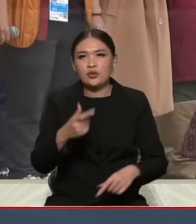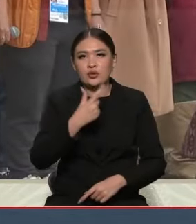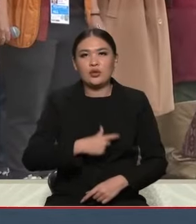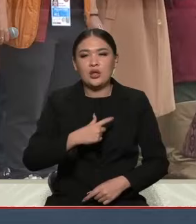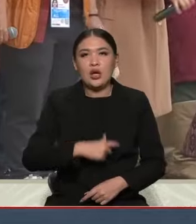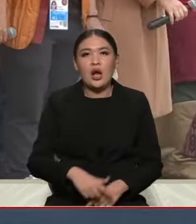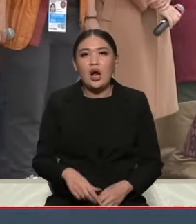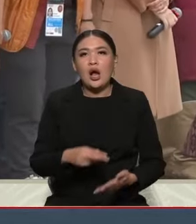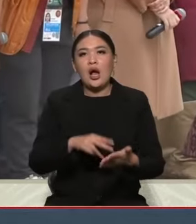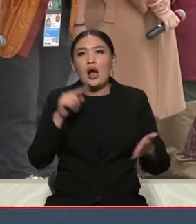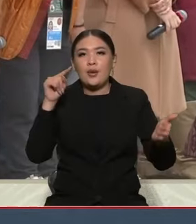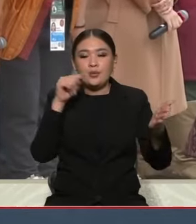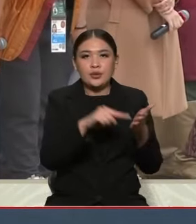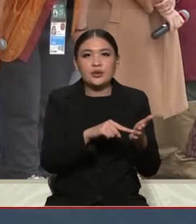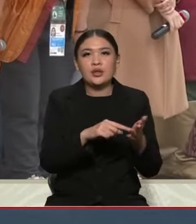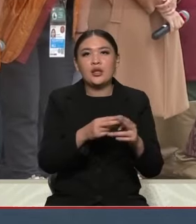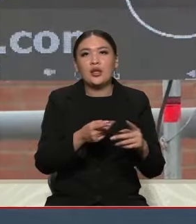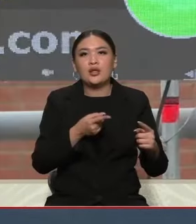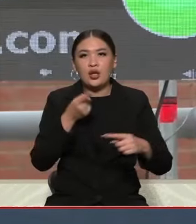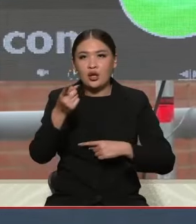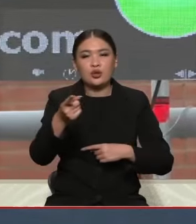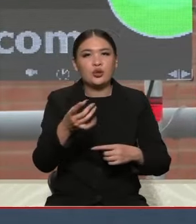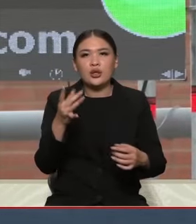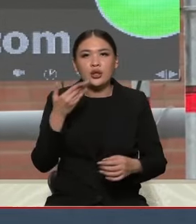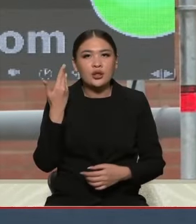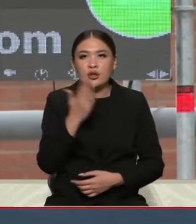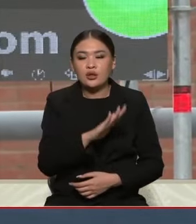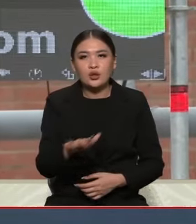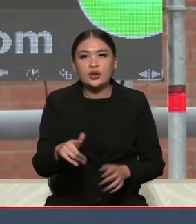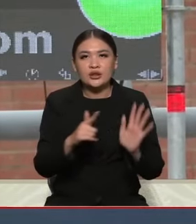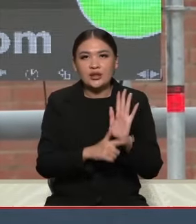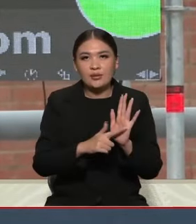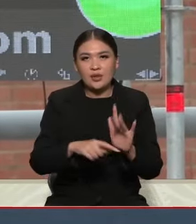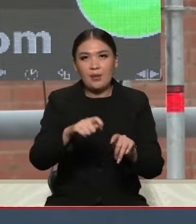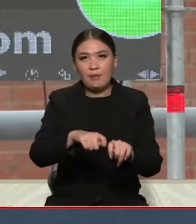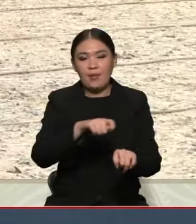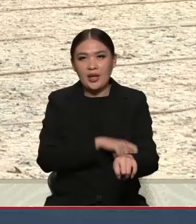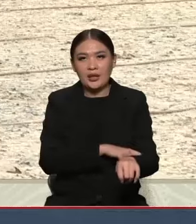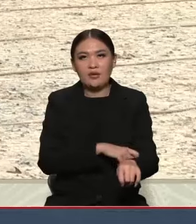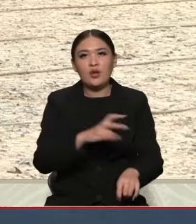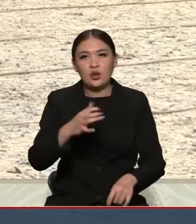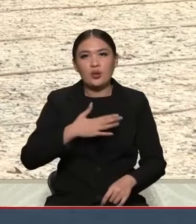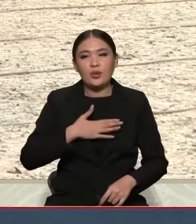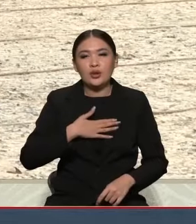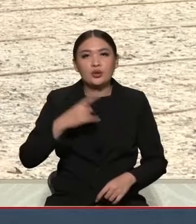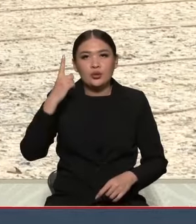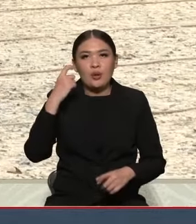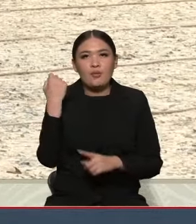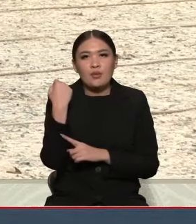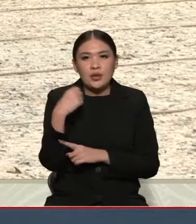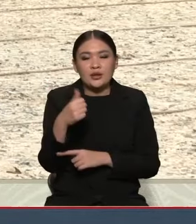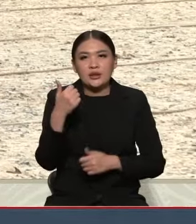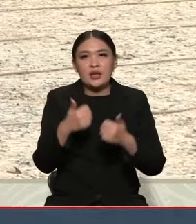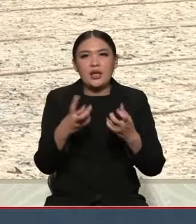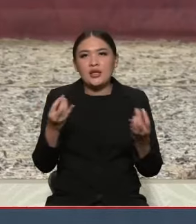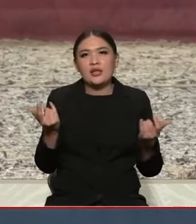Вообще попасть в мишень из лука на таком расстоянии довольно непросто. Здесь 70 метров. Но уверен, с моим мнением победители состязаний